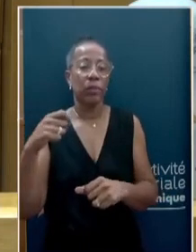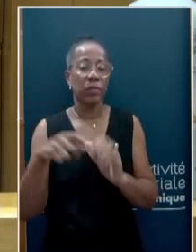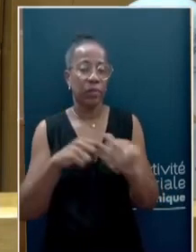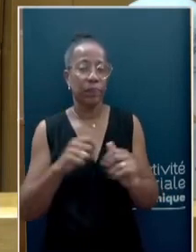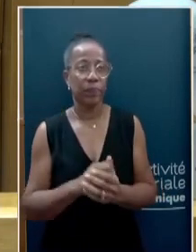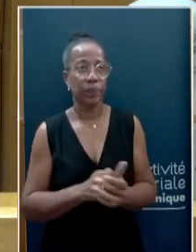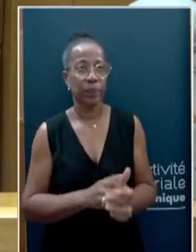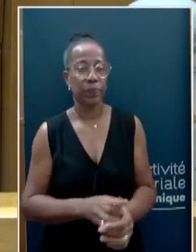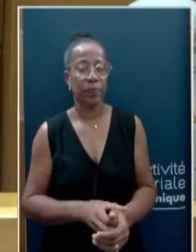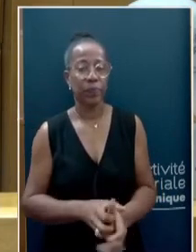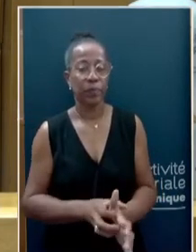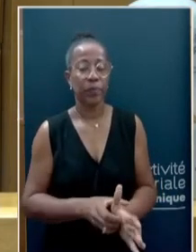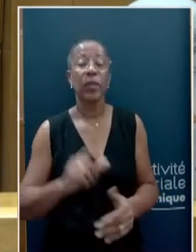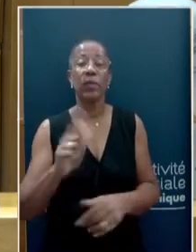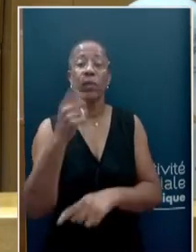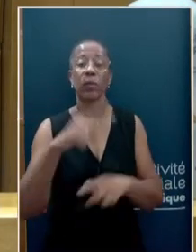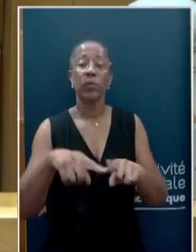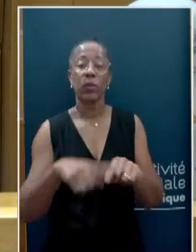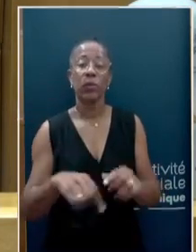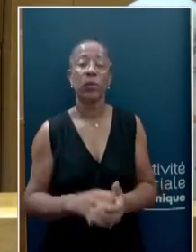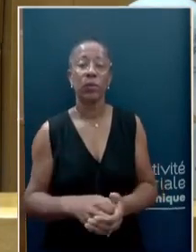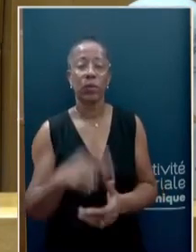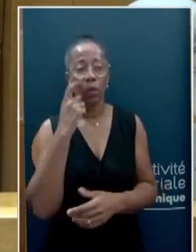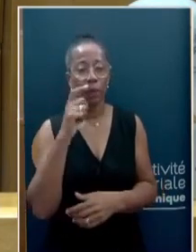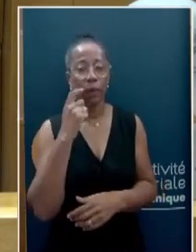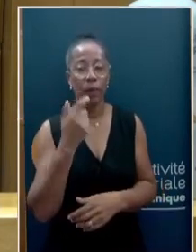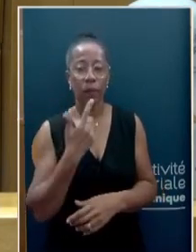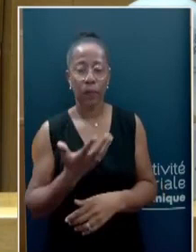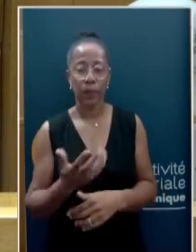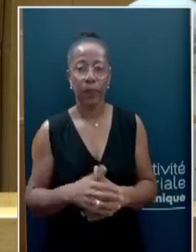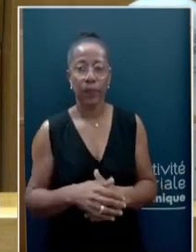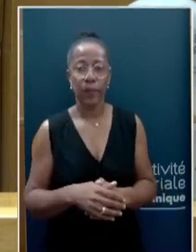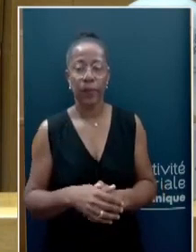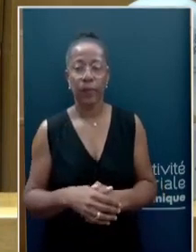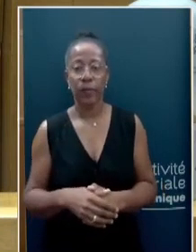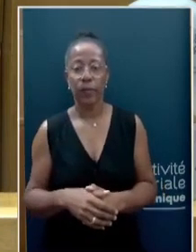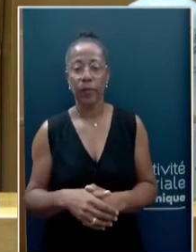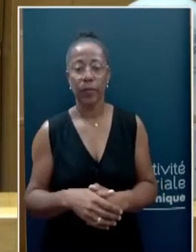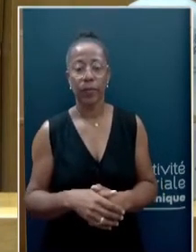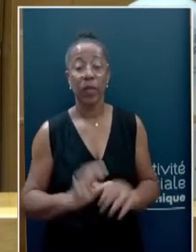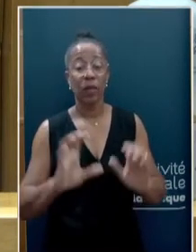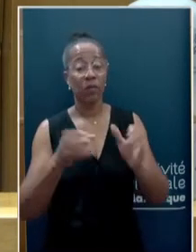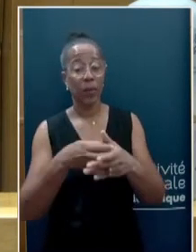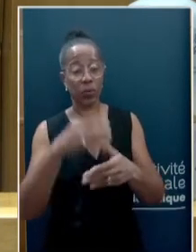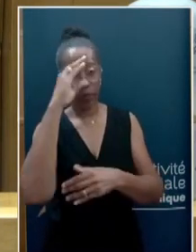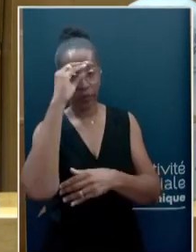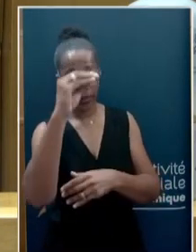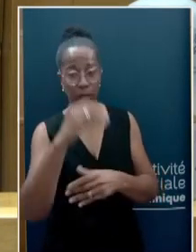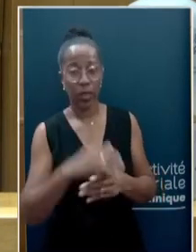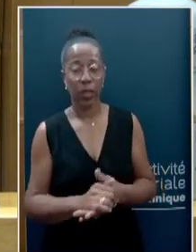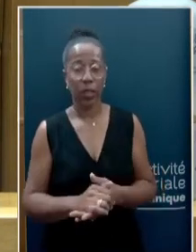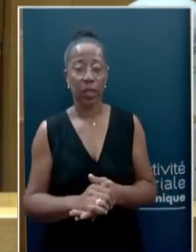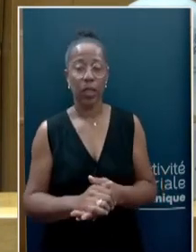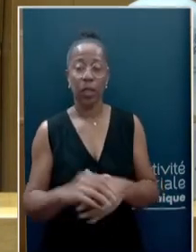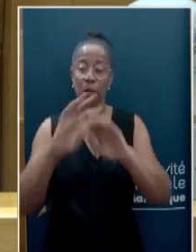Deuxième chose, j'ai constaté, là aussi, que la formation professionnelle, vous avez diminué le